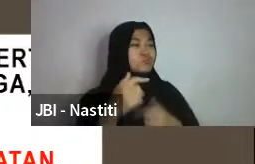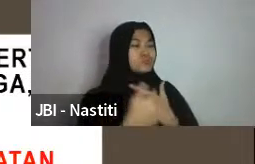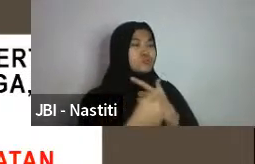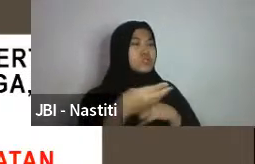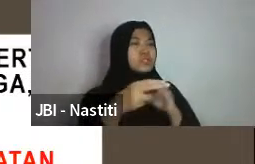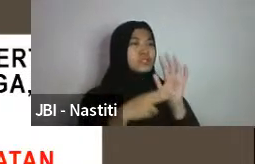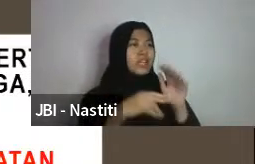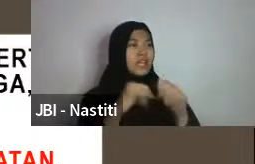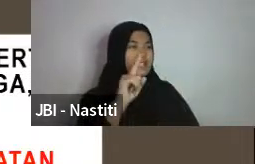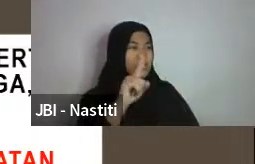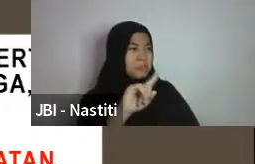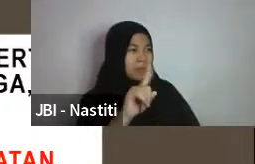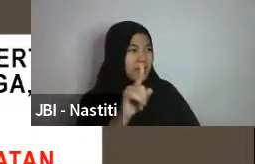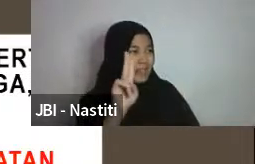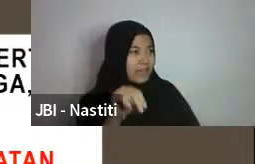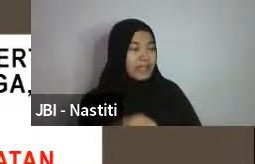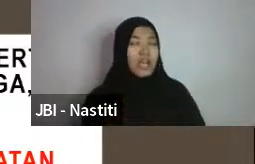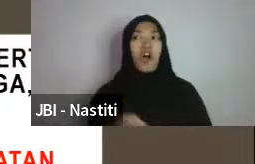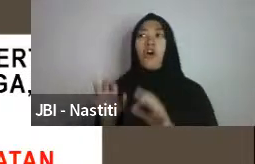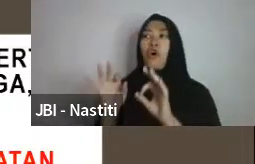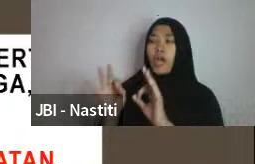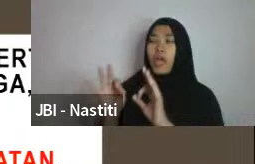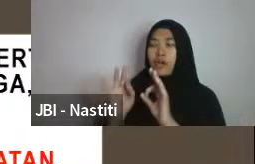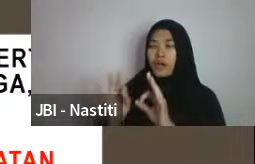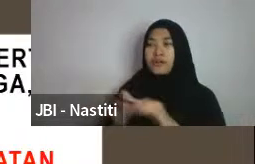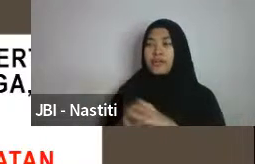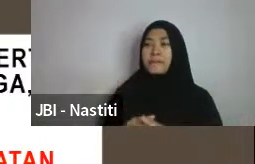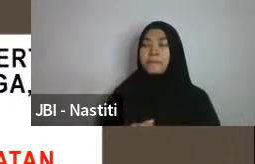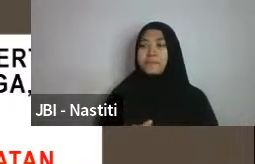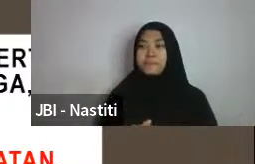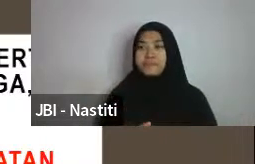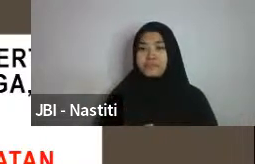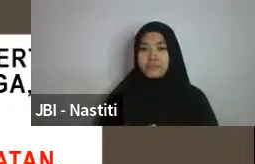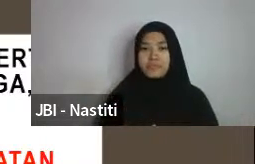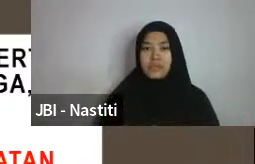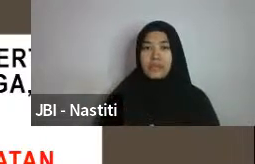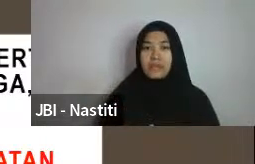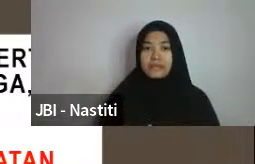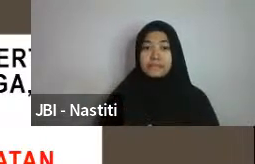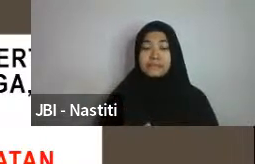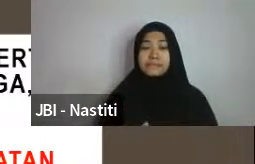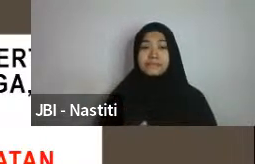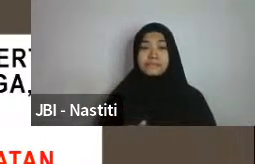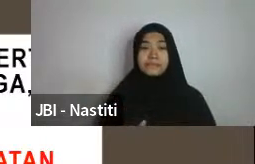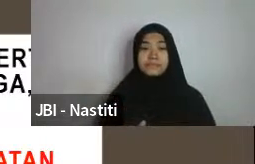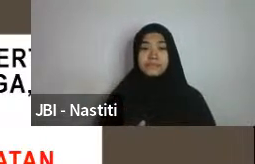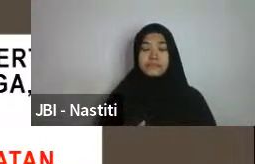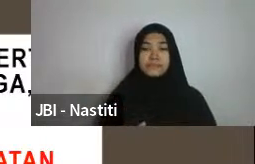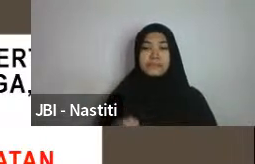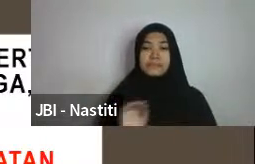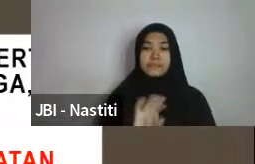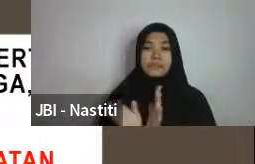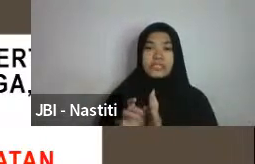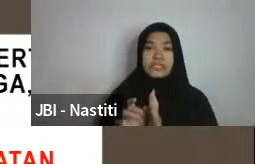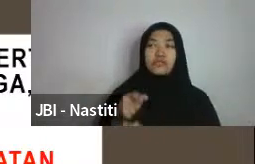Baik. Saya akan ya itu akibatnya terhadap penyandang disabilitas